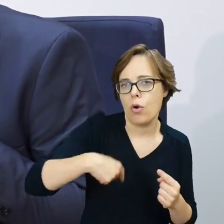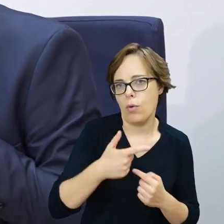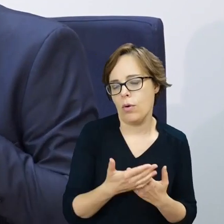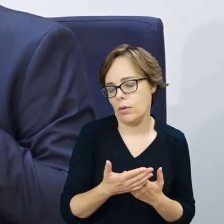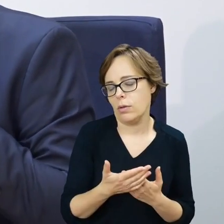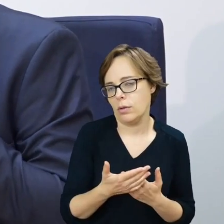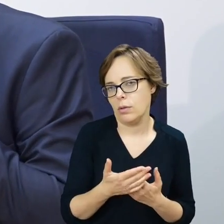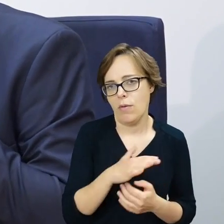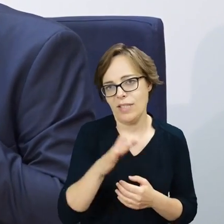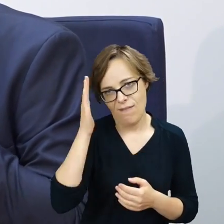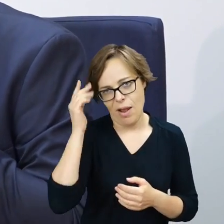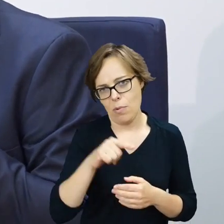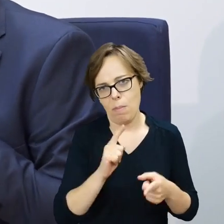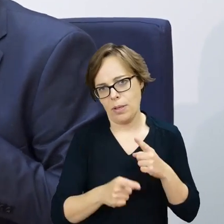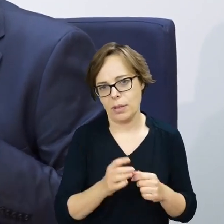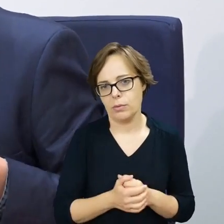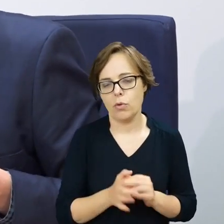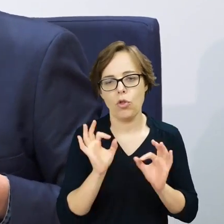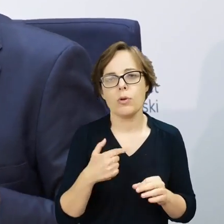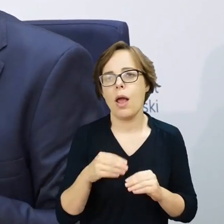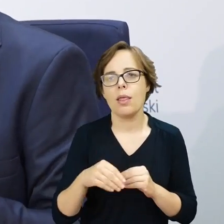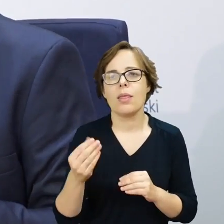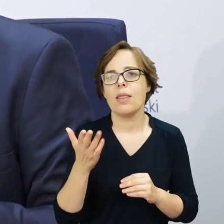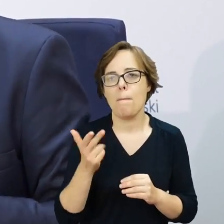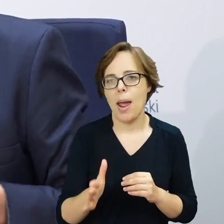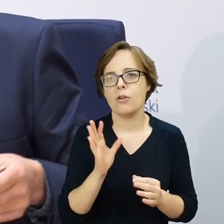już głodny.